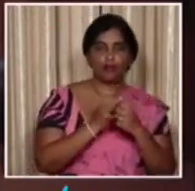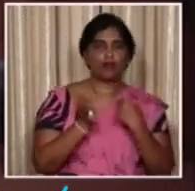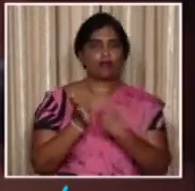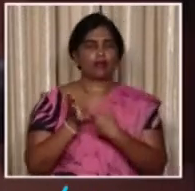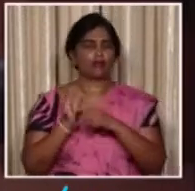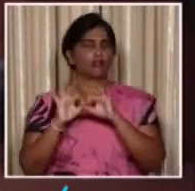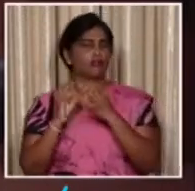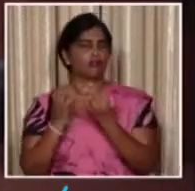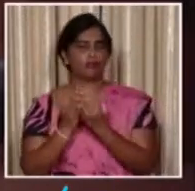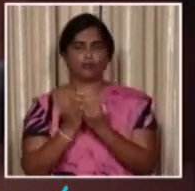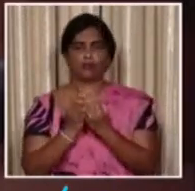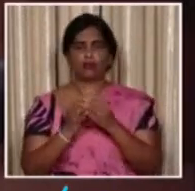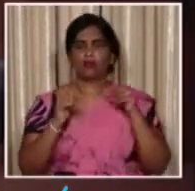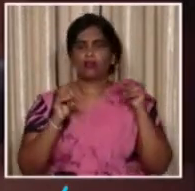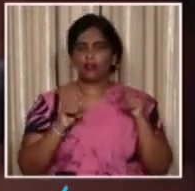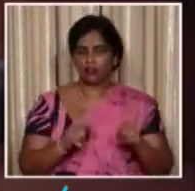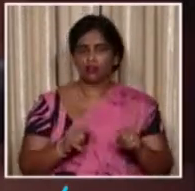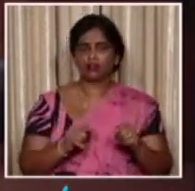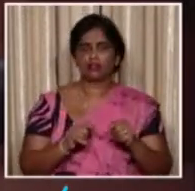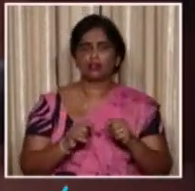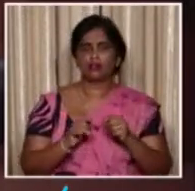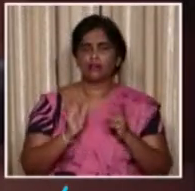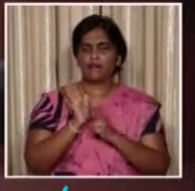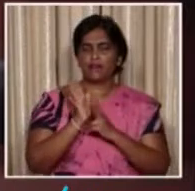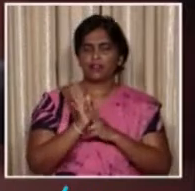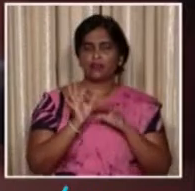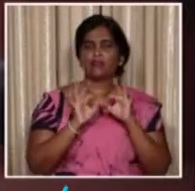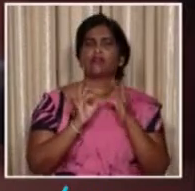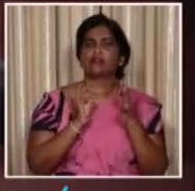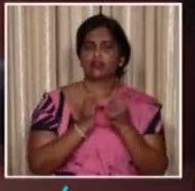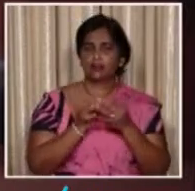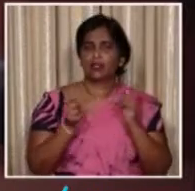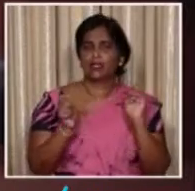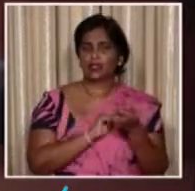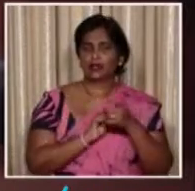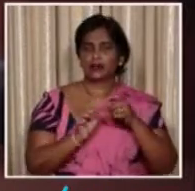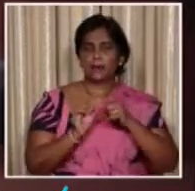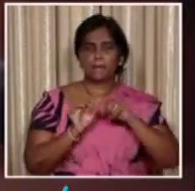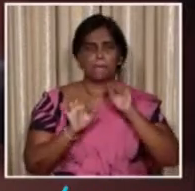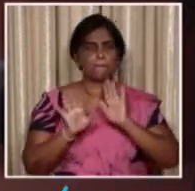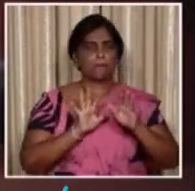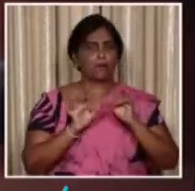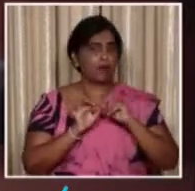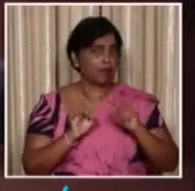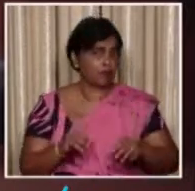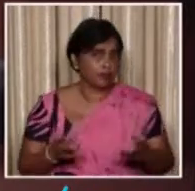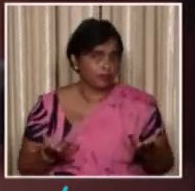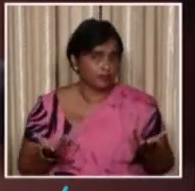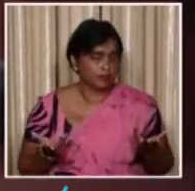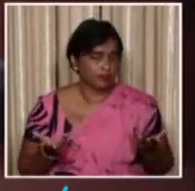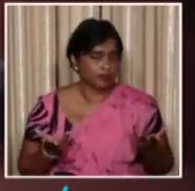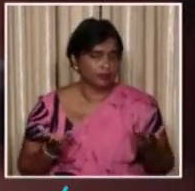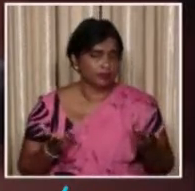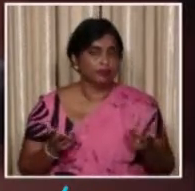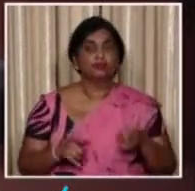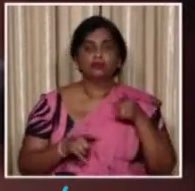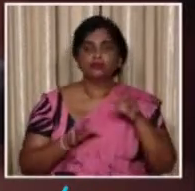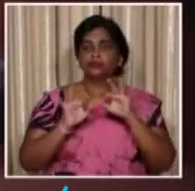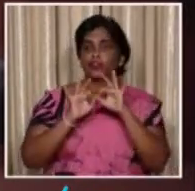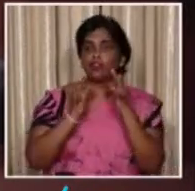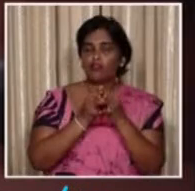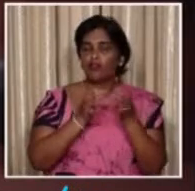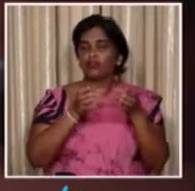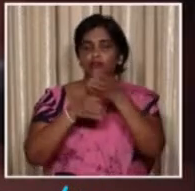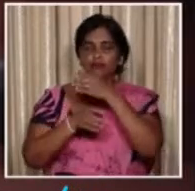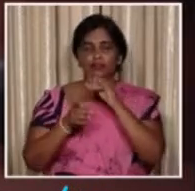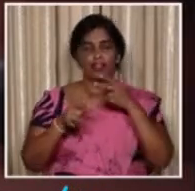पौलाय दैन हिच विजयदास पौल क्रिकेट पालक पन्नले एक मे पौल एकट इन